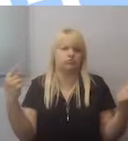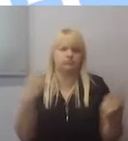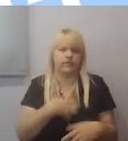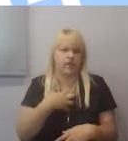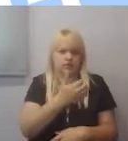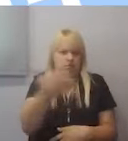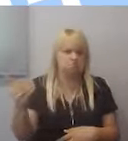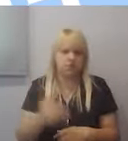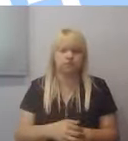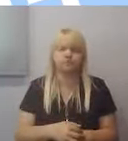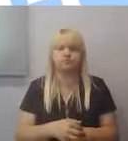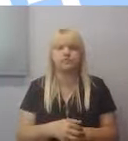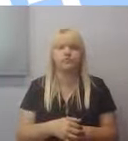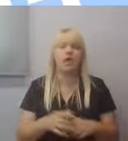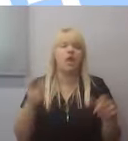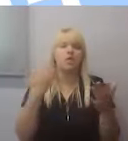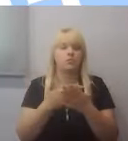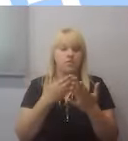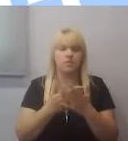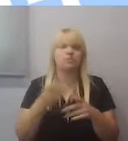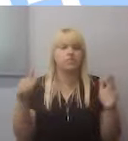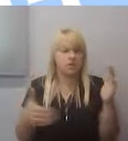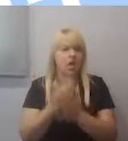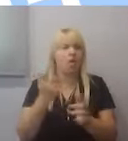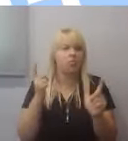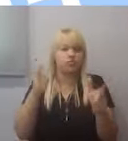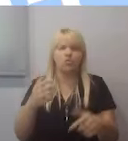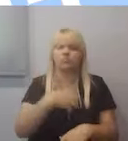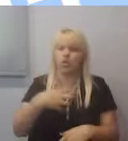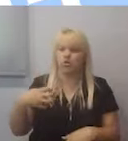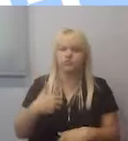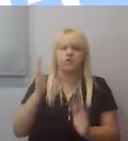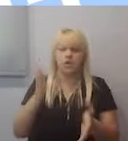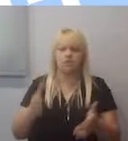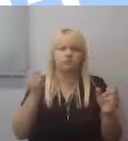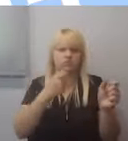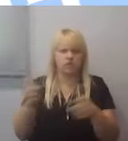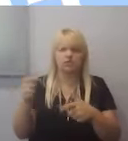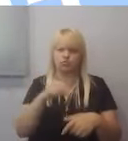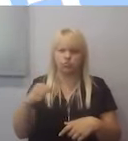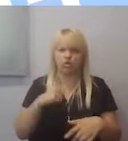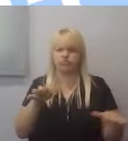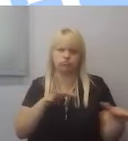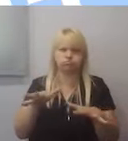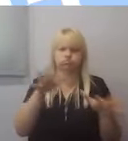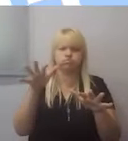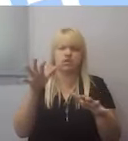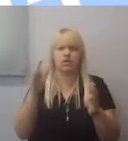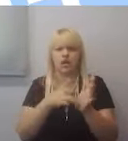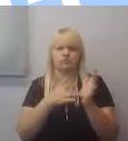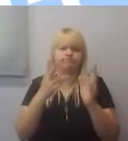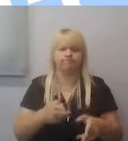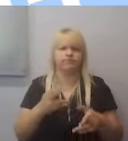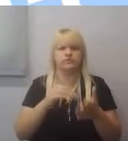nāk jauns ir tās tā sadaļa kur pašvaldībai pirmkārt ir jābūt gatavai pašai strādāt kaut kādus ekstremālos apstākļus respektīvi ka ir plāns b kur